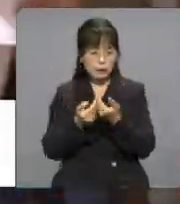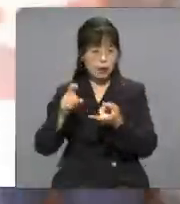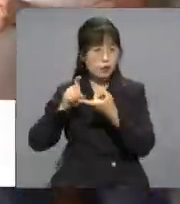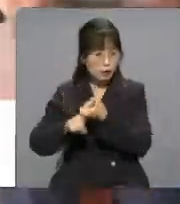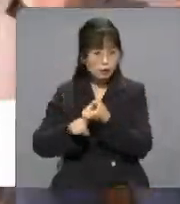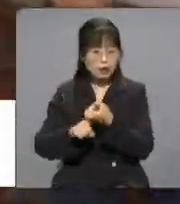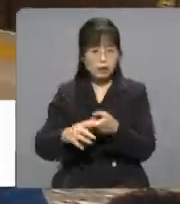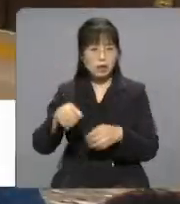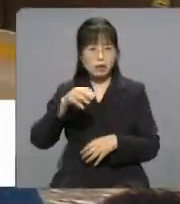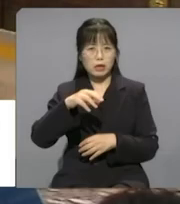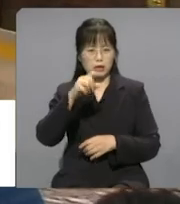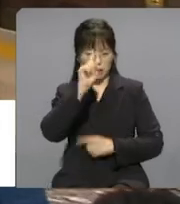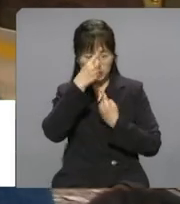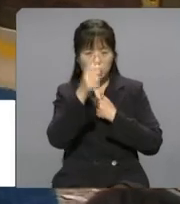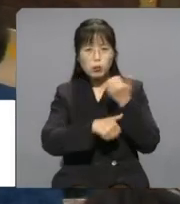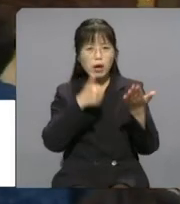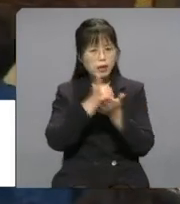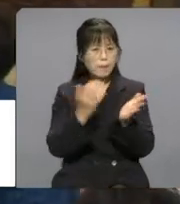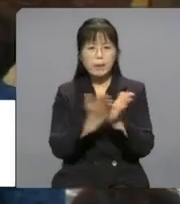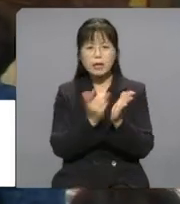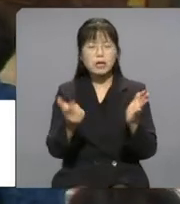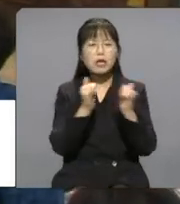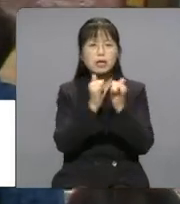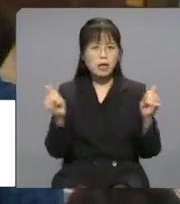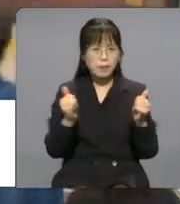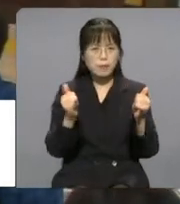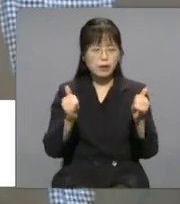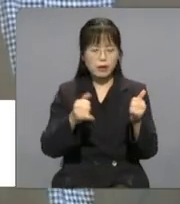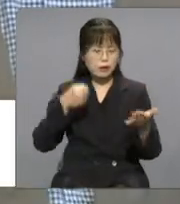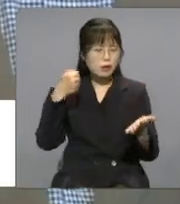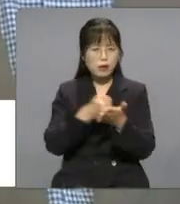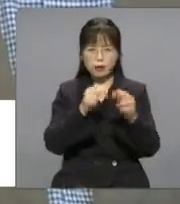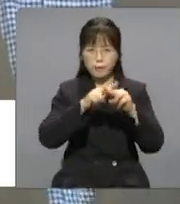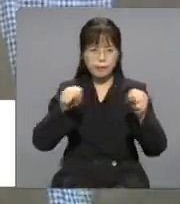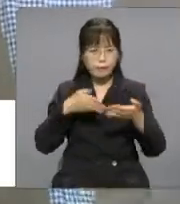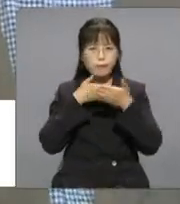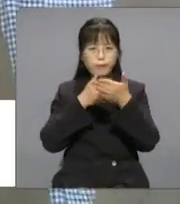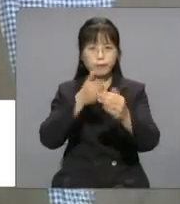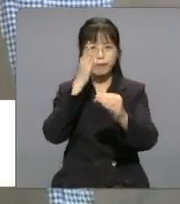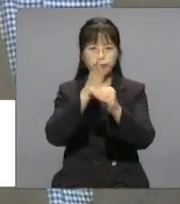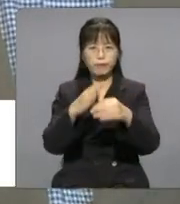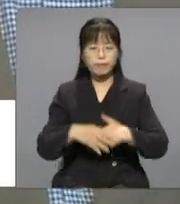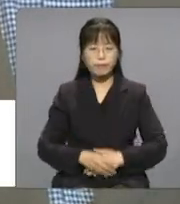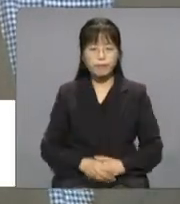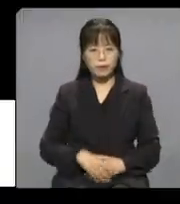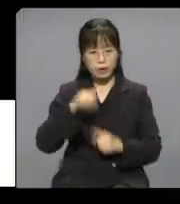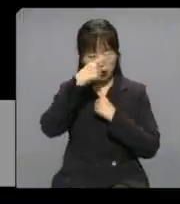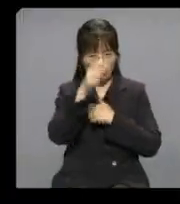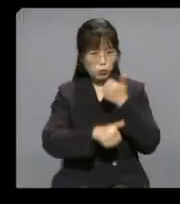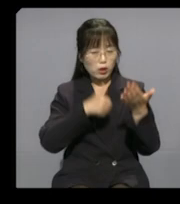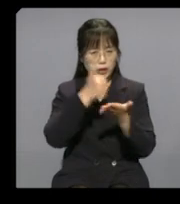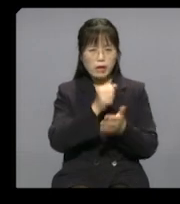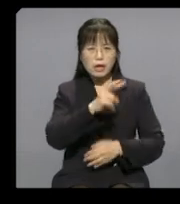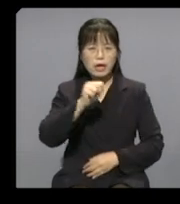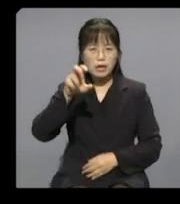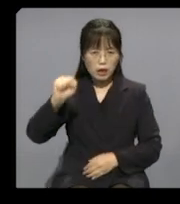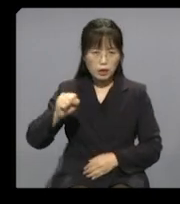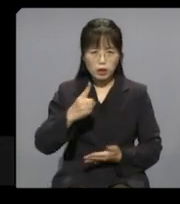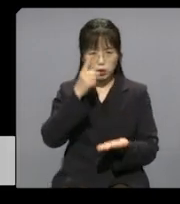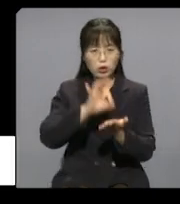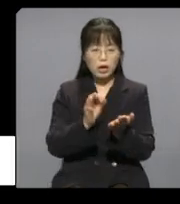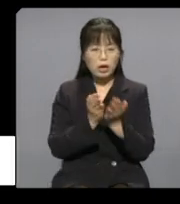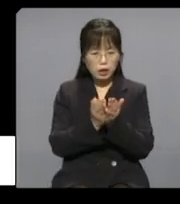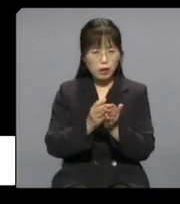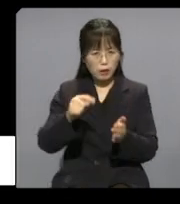의원은이 위원장 선임발표에 구적절한 인사라며 즉각 내정처리를 요구했습니다이 위원장이 sns에